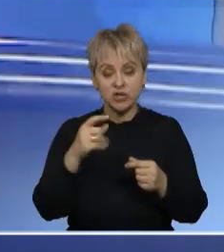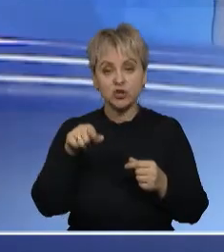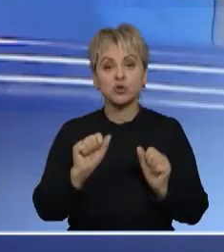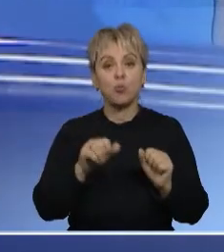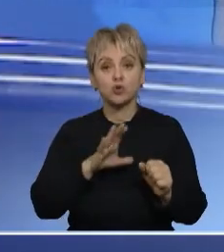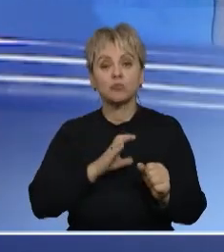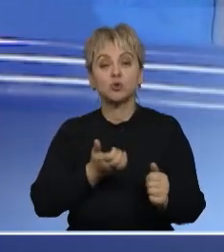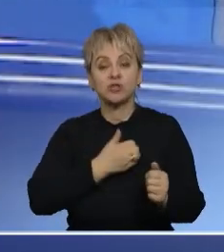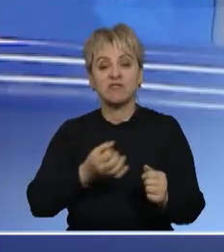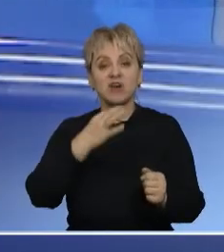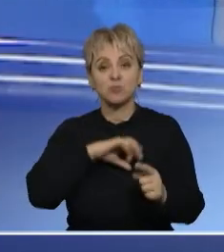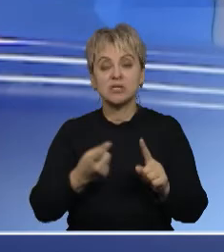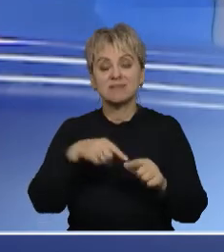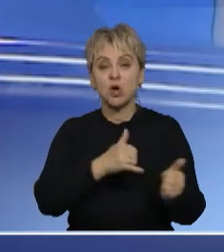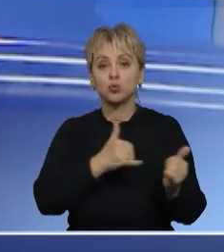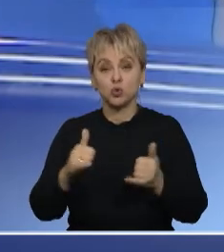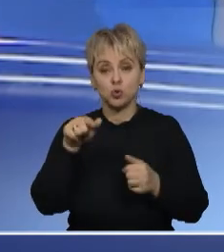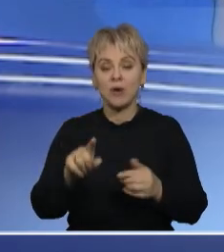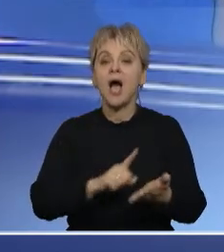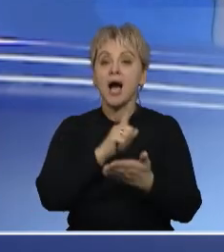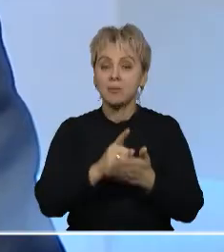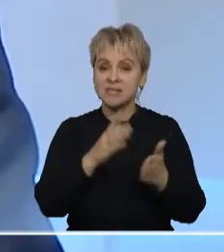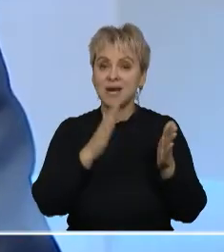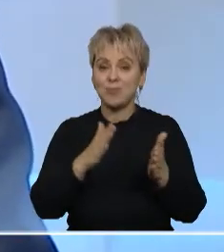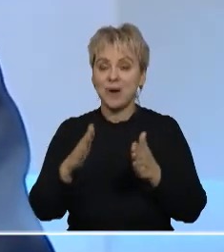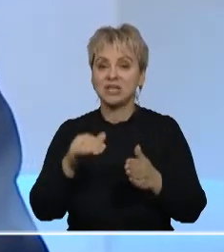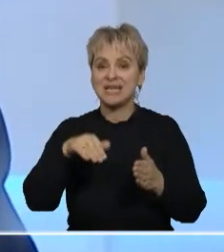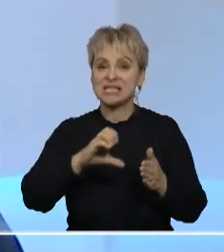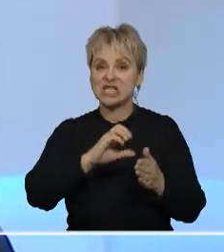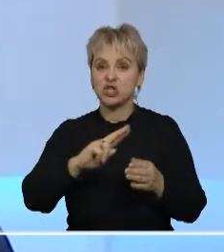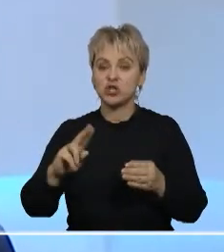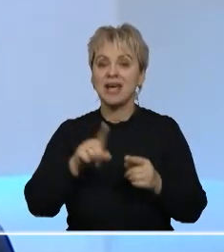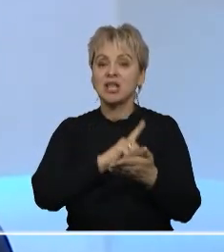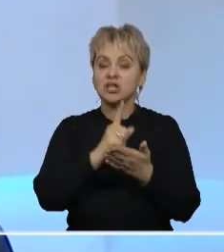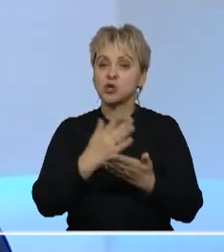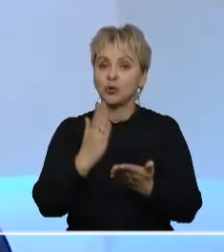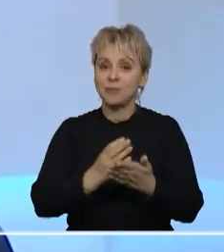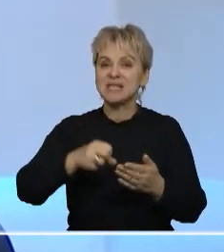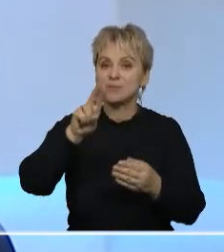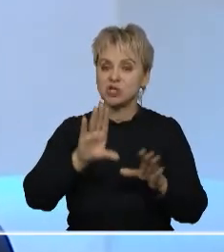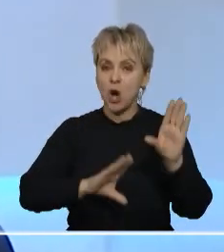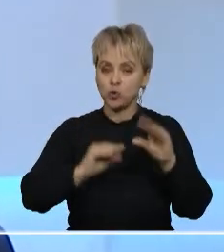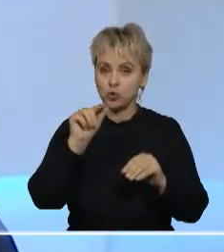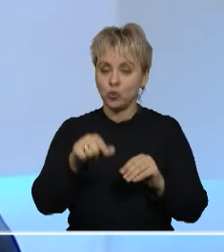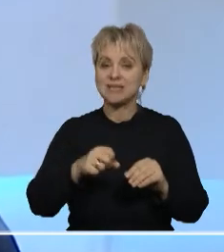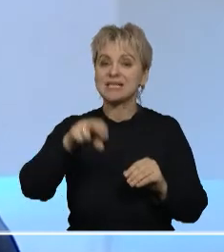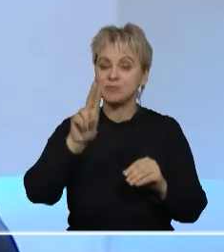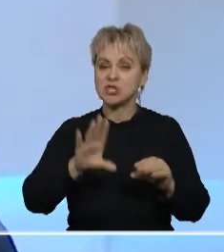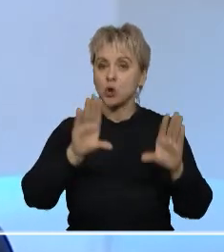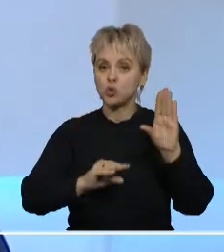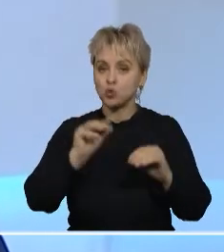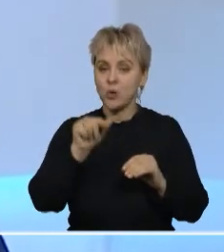хочет воспользоваться этой услугой? В обязательном порядке ТСЖ должны иметь специальный счет. На специальном